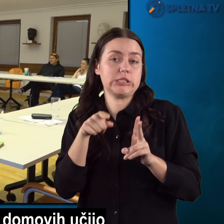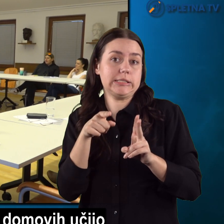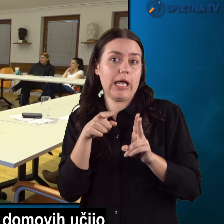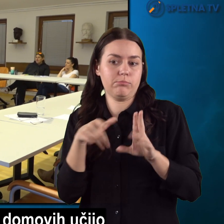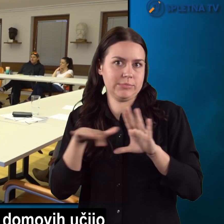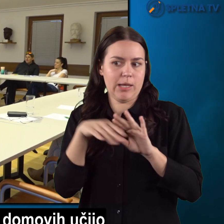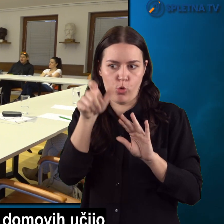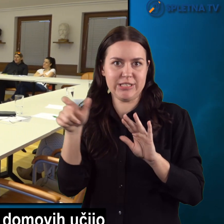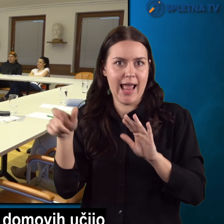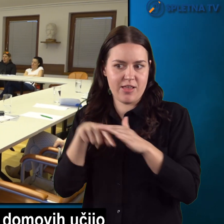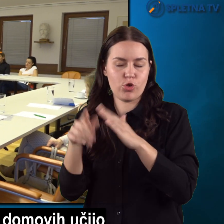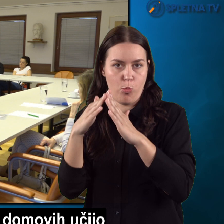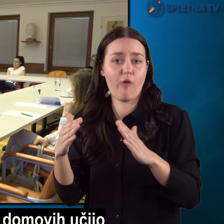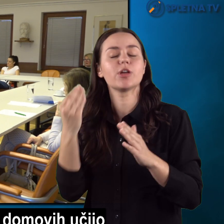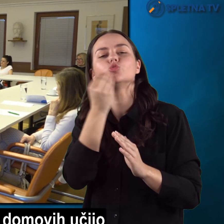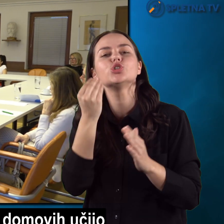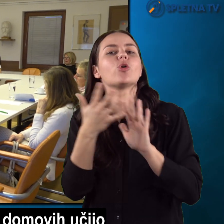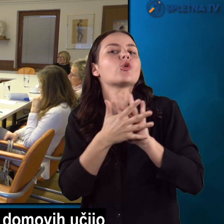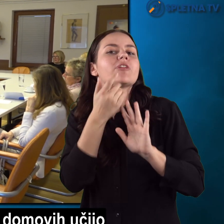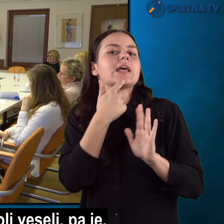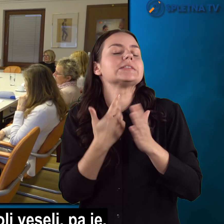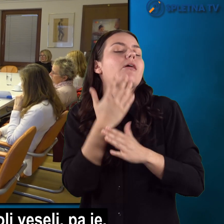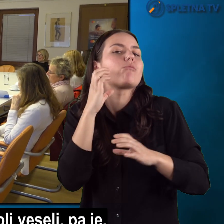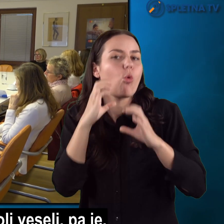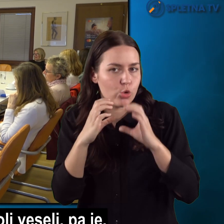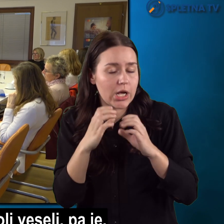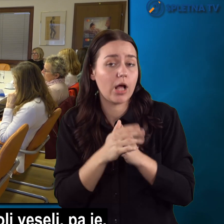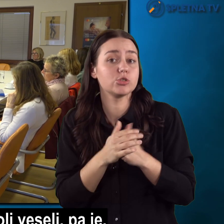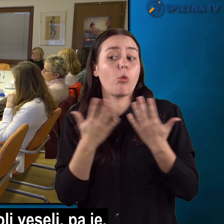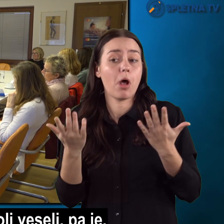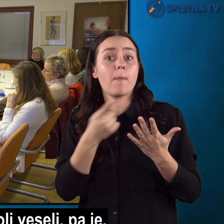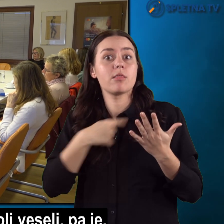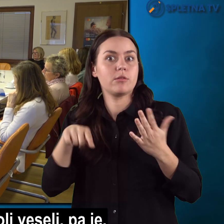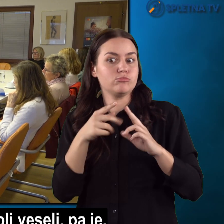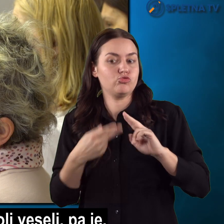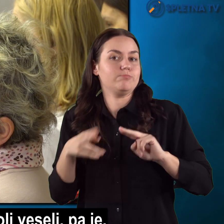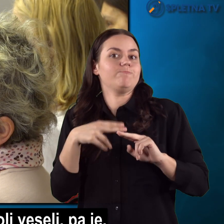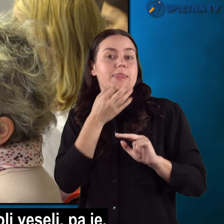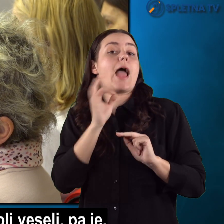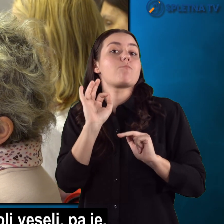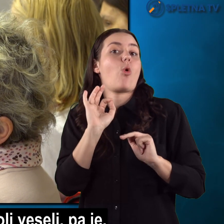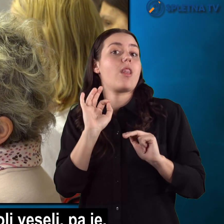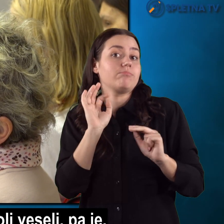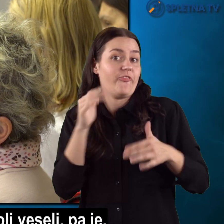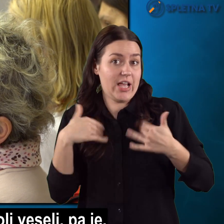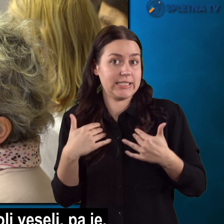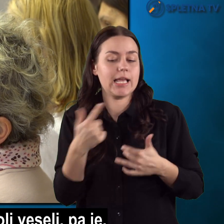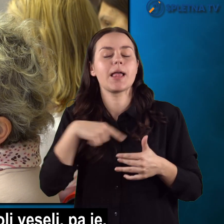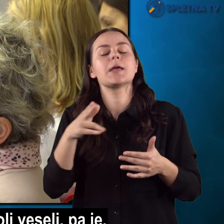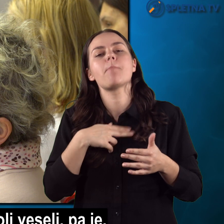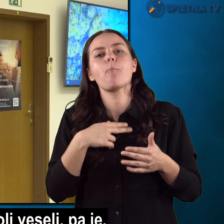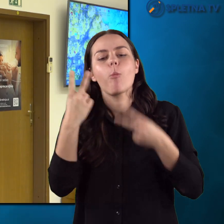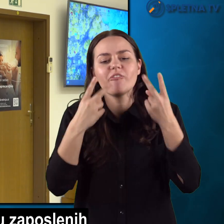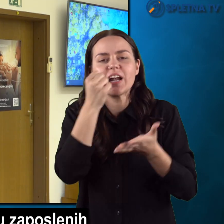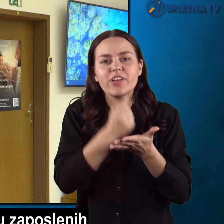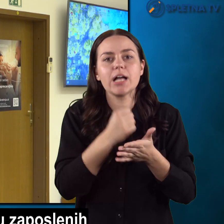domovih učijo znakovnega jezika za komunikacijo. Kar pa nas še najbolj veseli, pa je, da imamo verifikacijo socialne